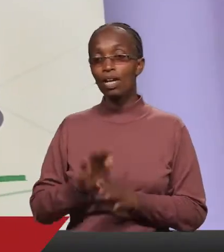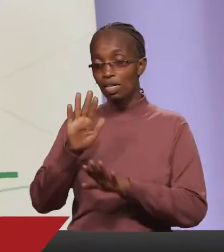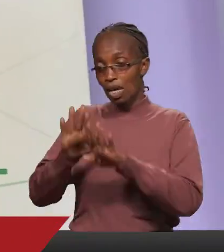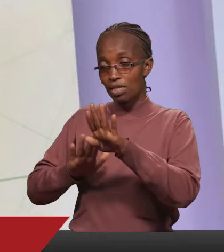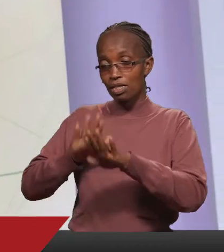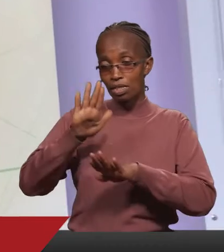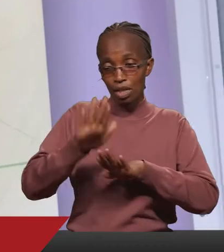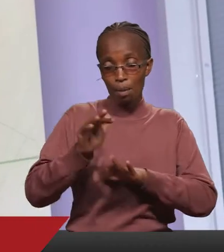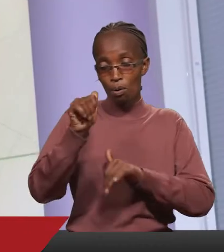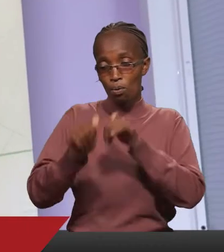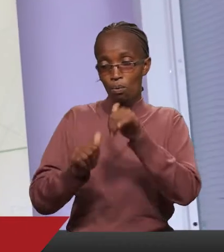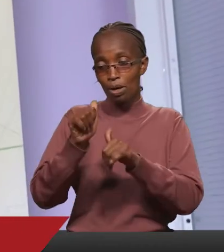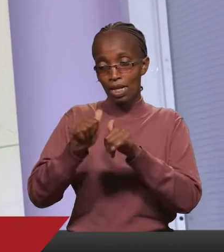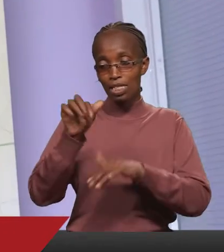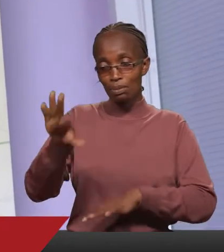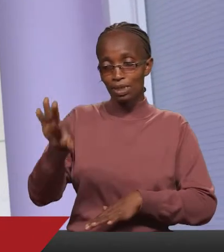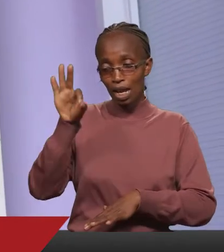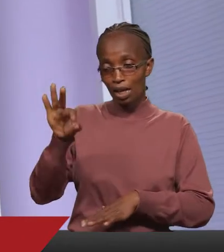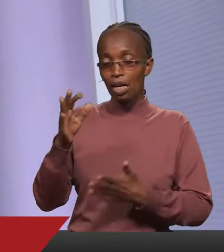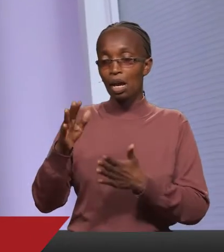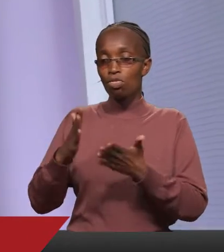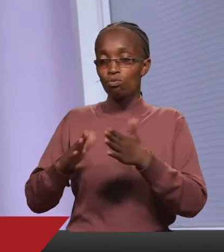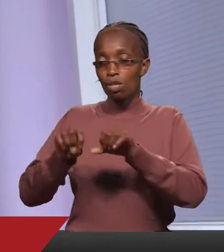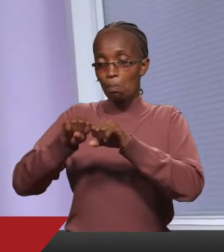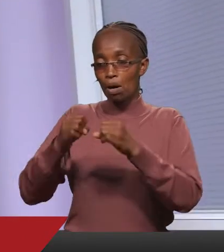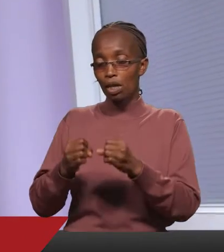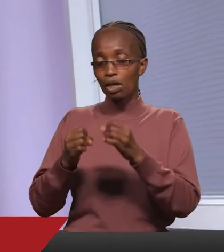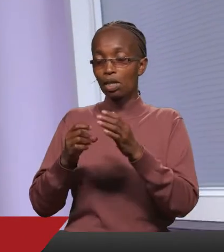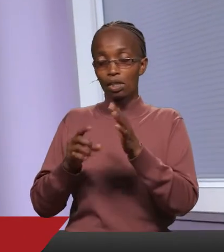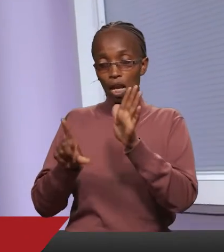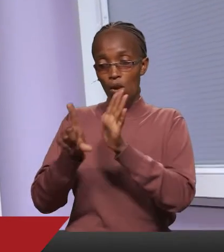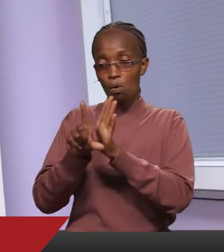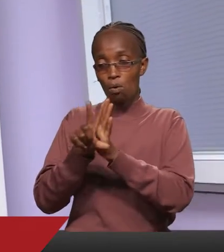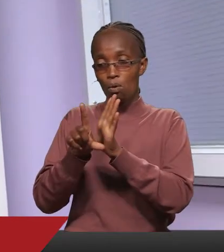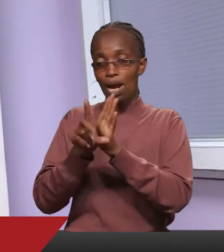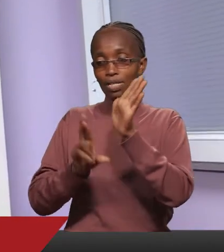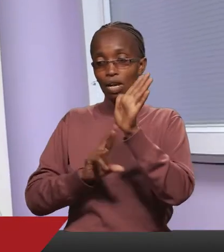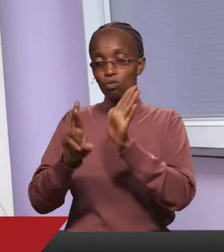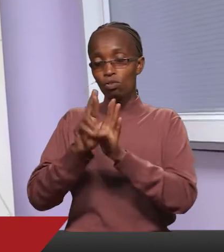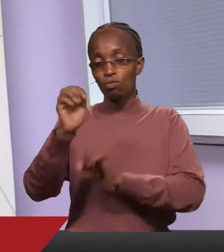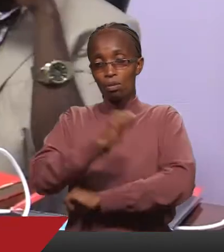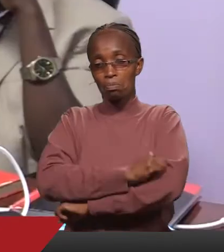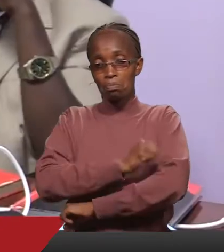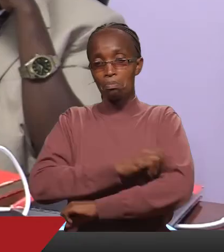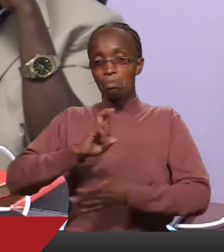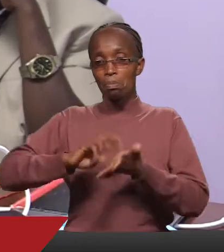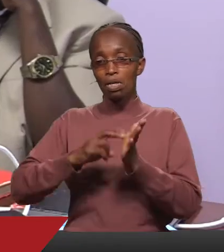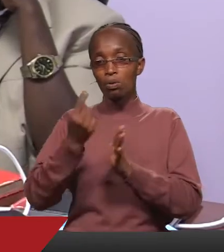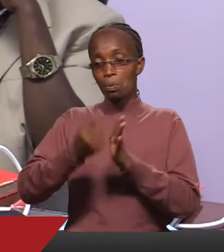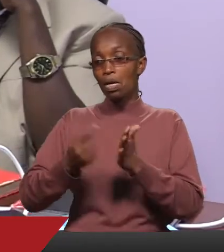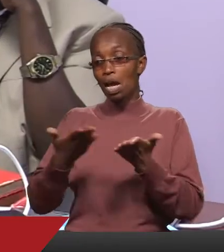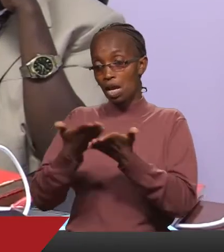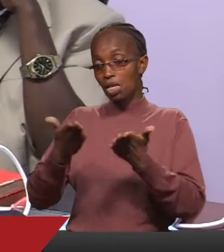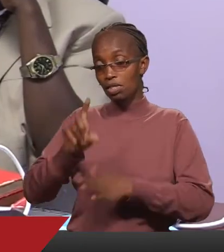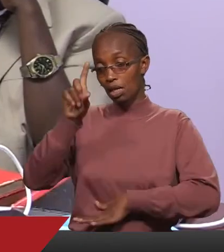Ni hatua ambayo inaonekana kukinaza na taratibu za Wizara ya Elimu, huku ikiaminika kwamba kuna haja ya mazungumzo ya